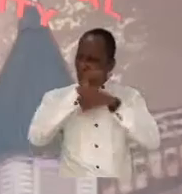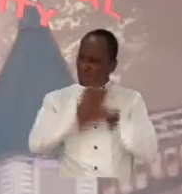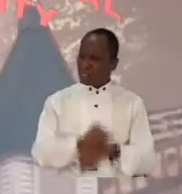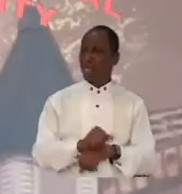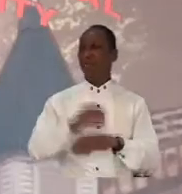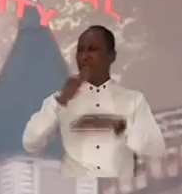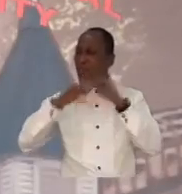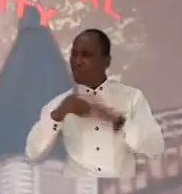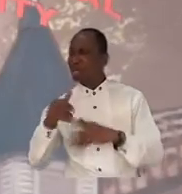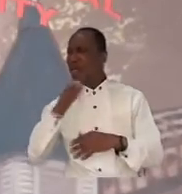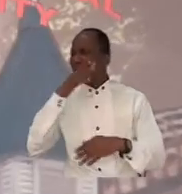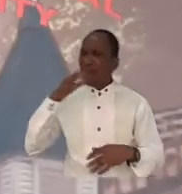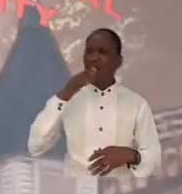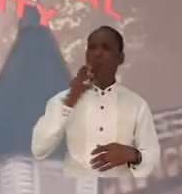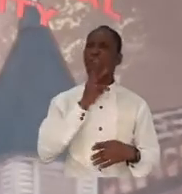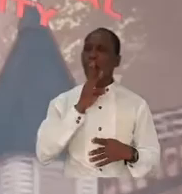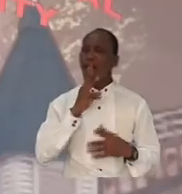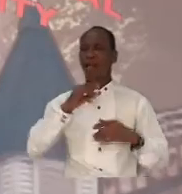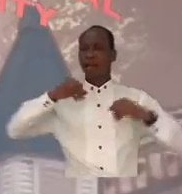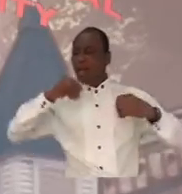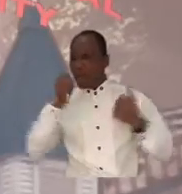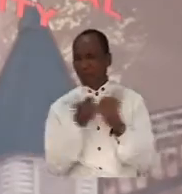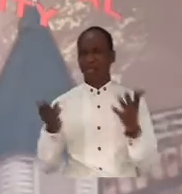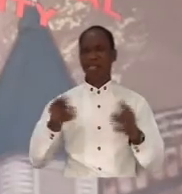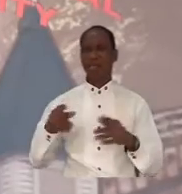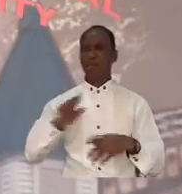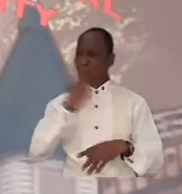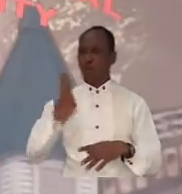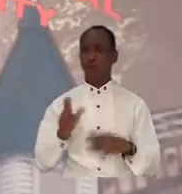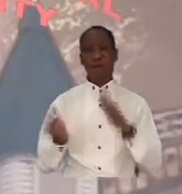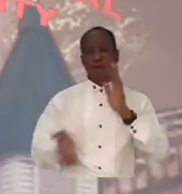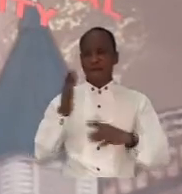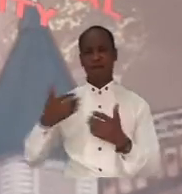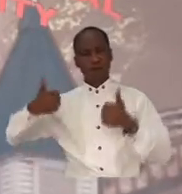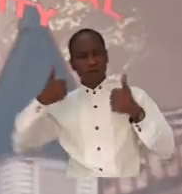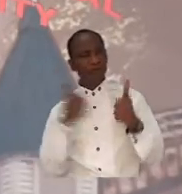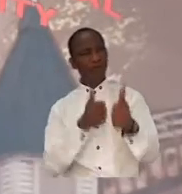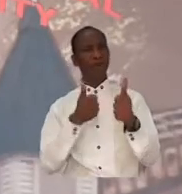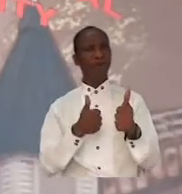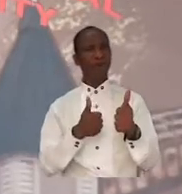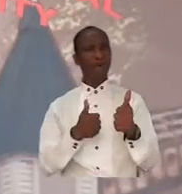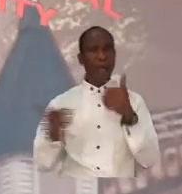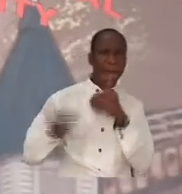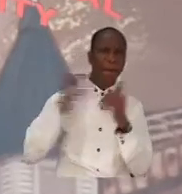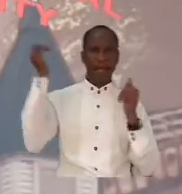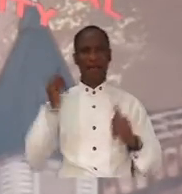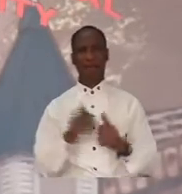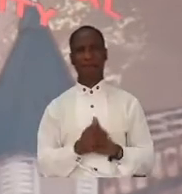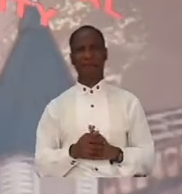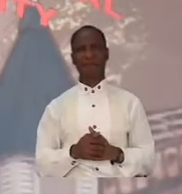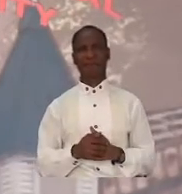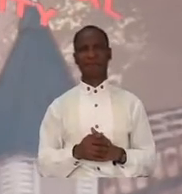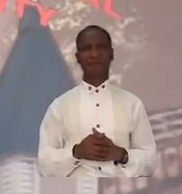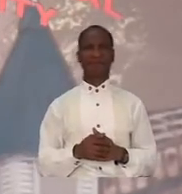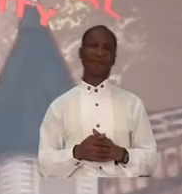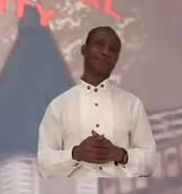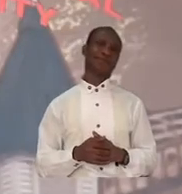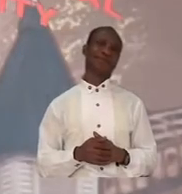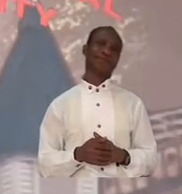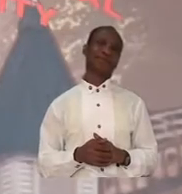omo anom ye mfuo ma ye mi edidi ne yaja mon wagwa mo ho ma ye nchezi israel fo no na ko ba se